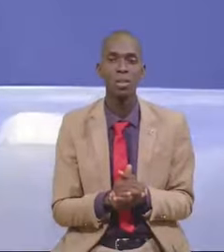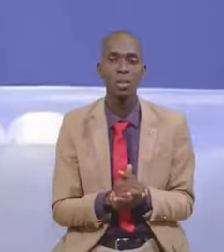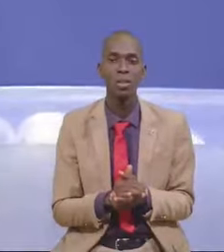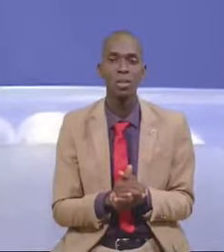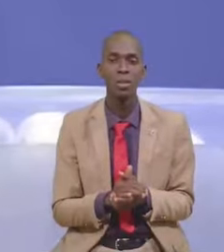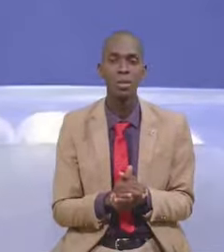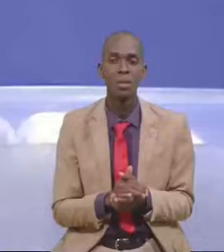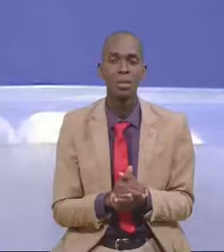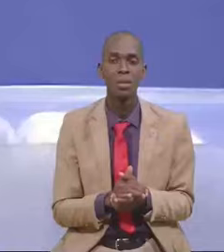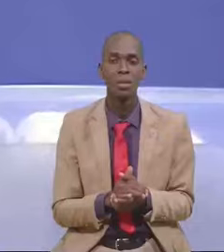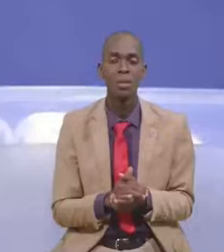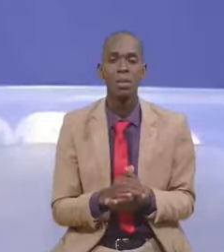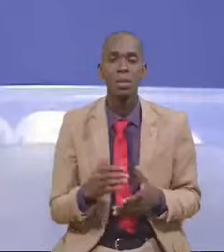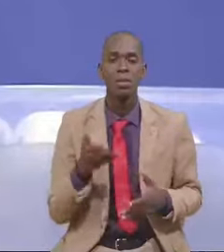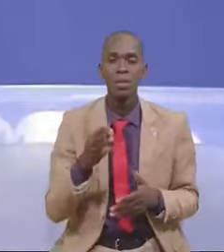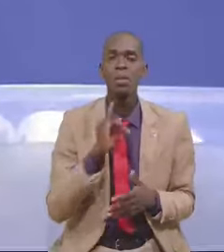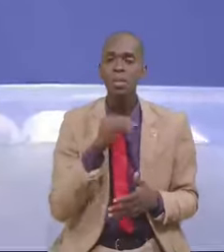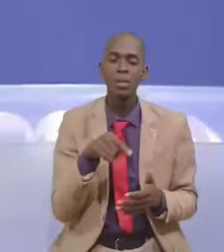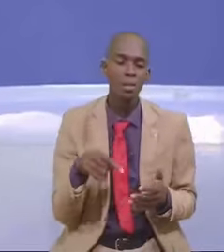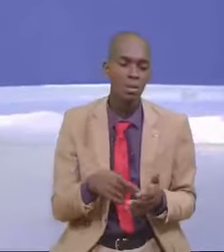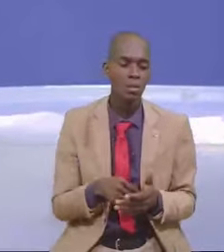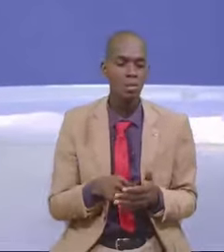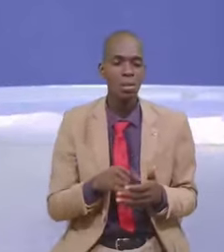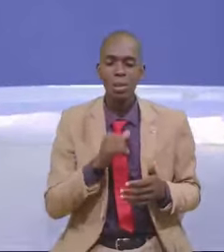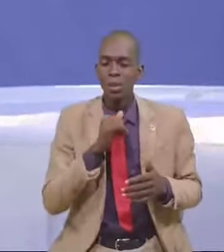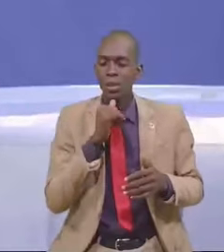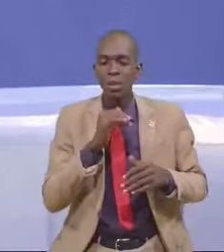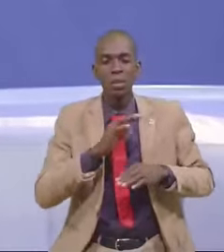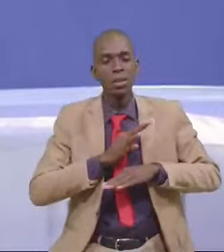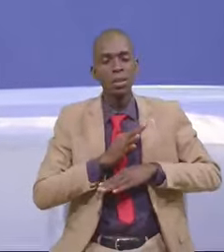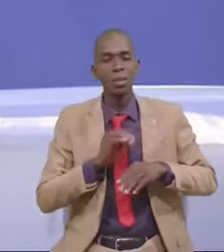il y a l'insatisfaction dans ton cœur.